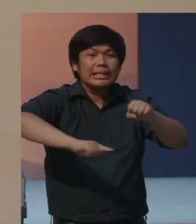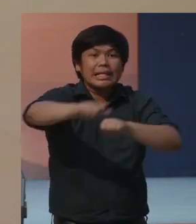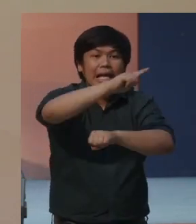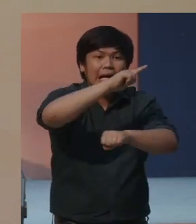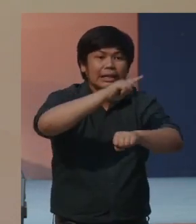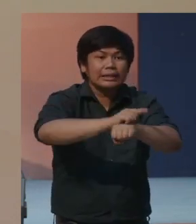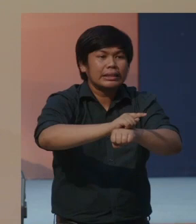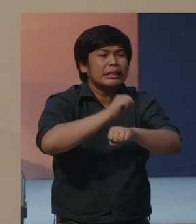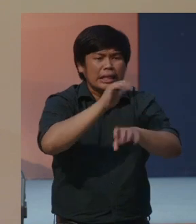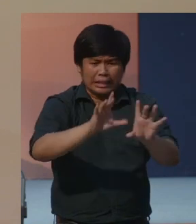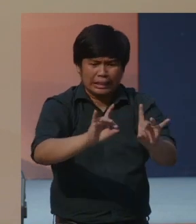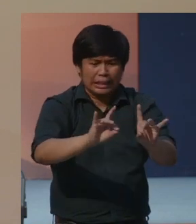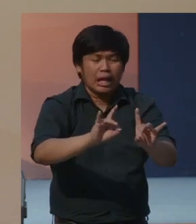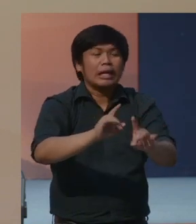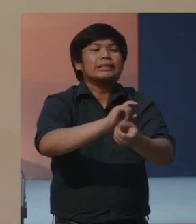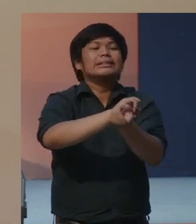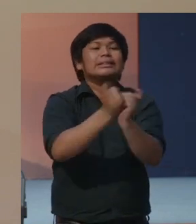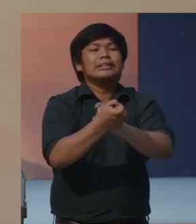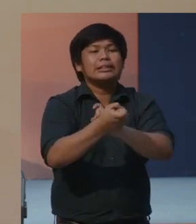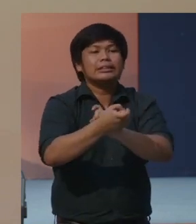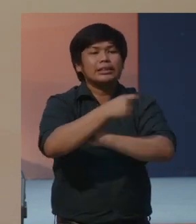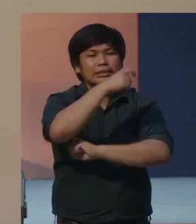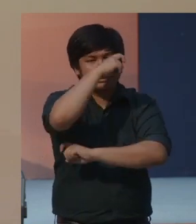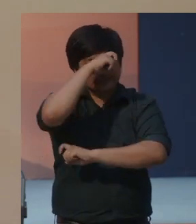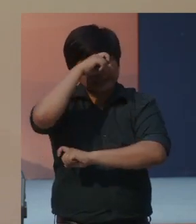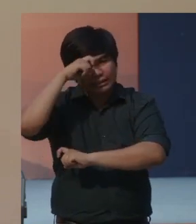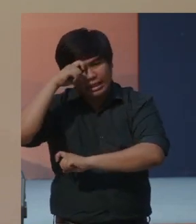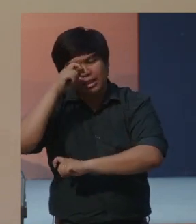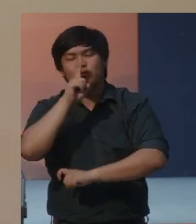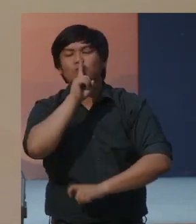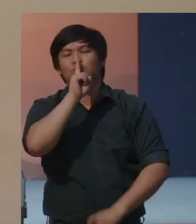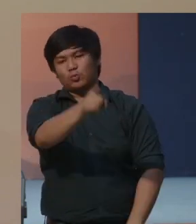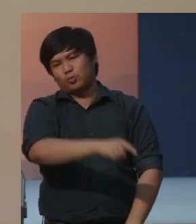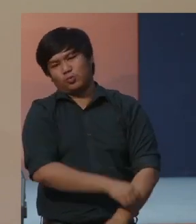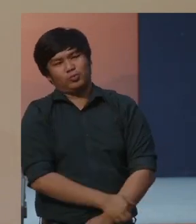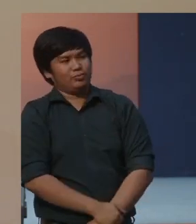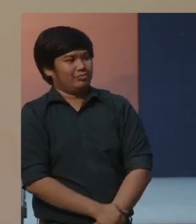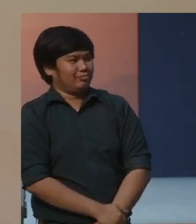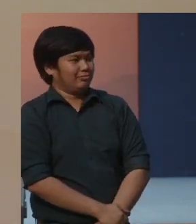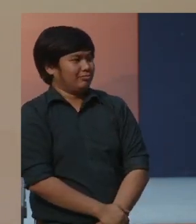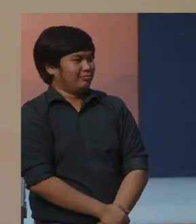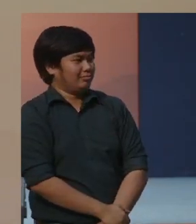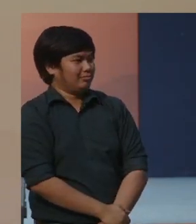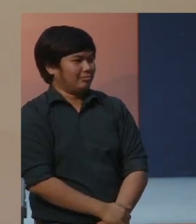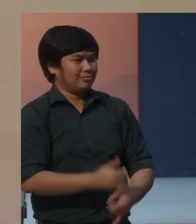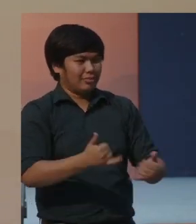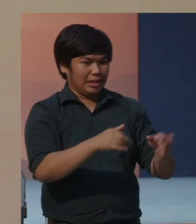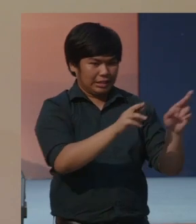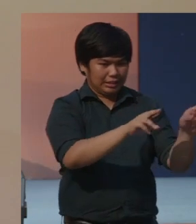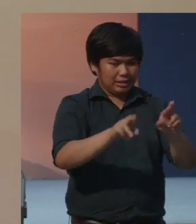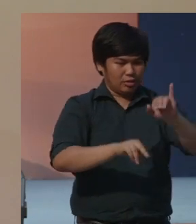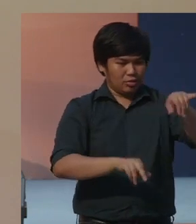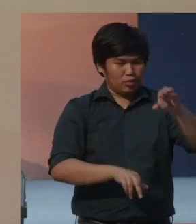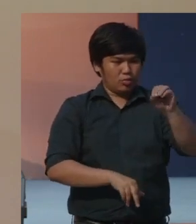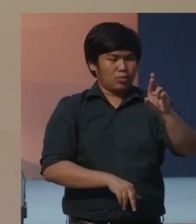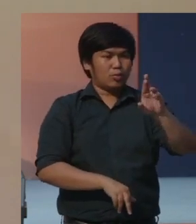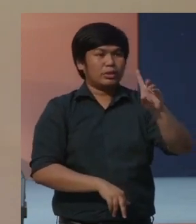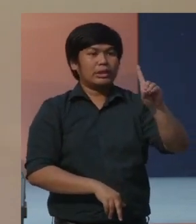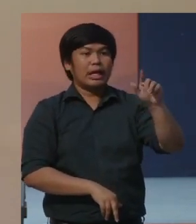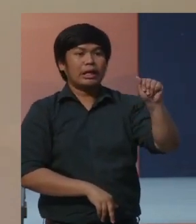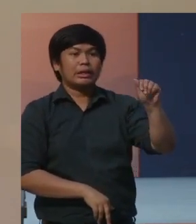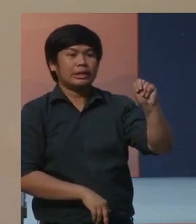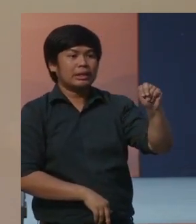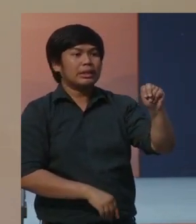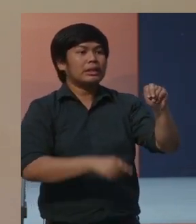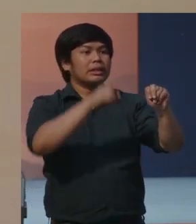natuyo. So nakatawid ang buong bayan sa tuyong lupa ng Ilog Jordan. Inutusan niyang kumuha ng 12 na bato